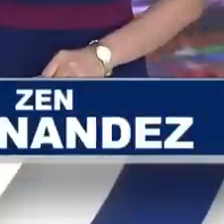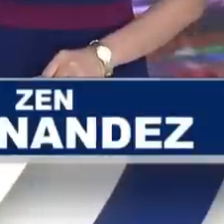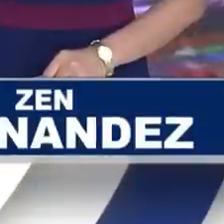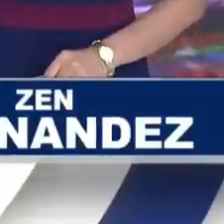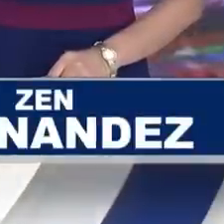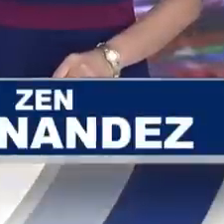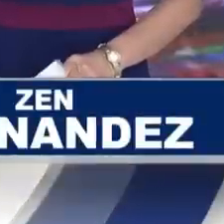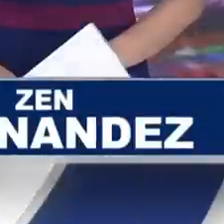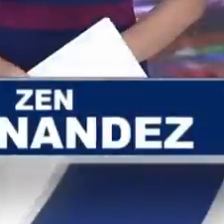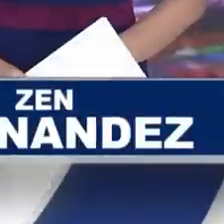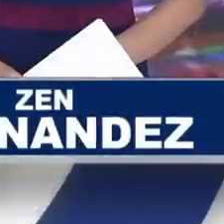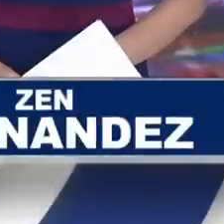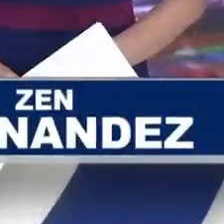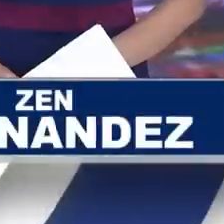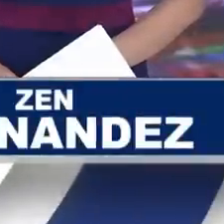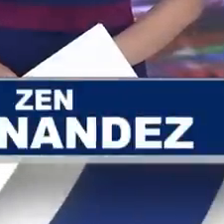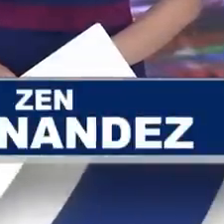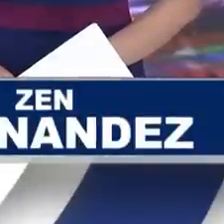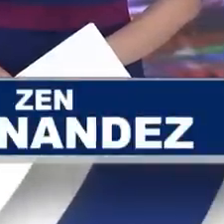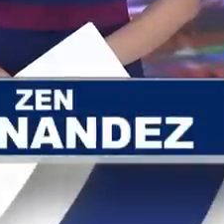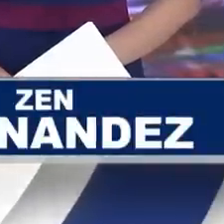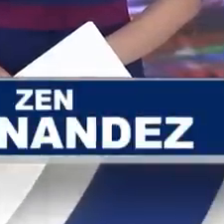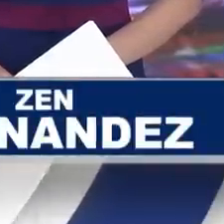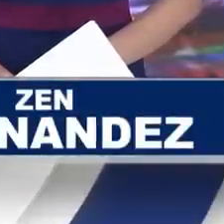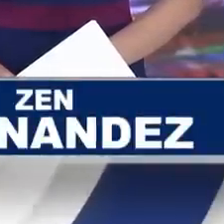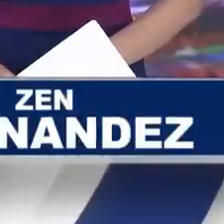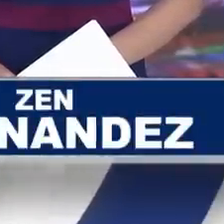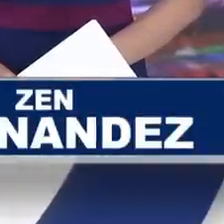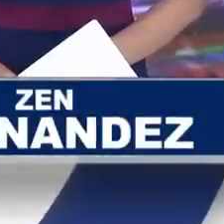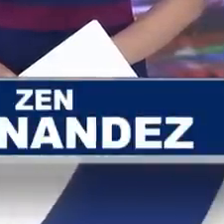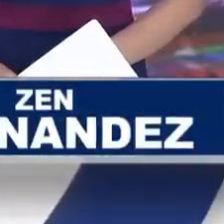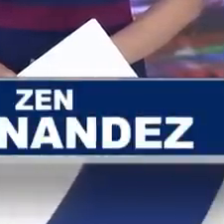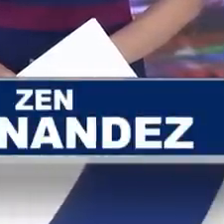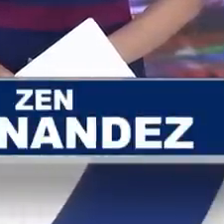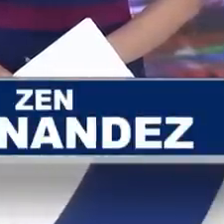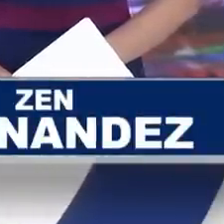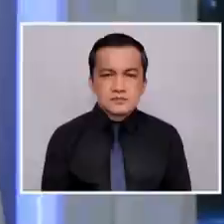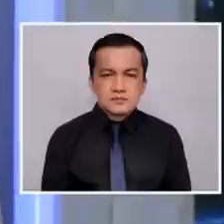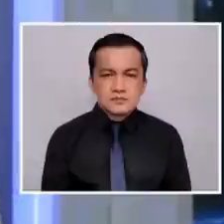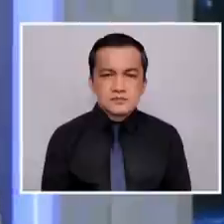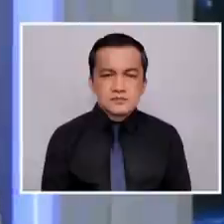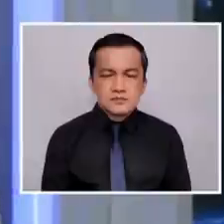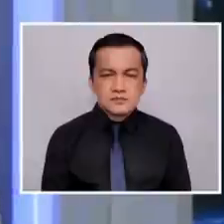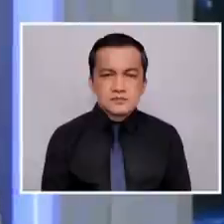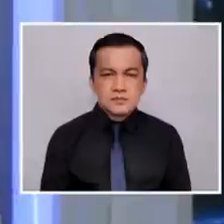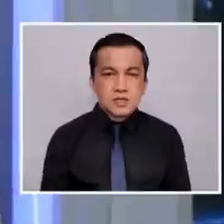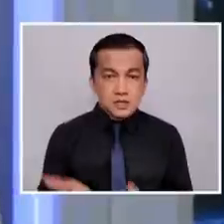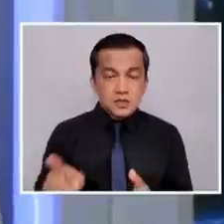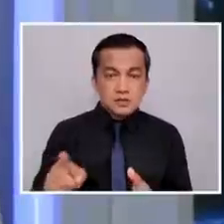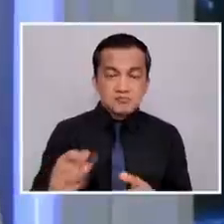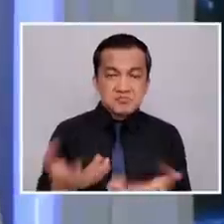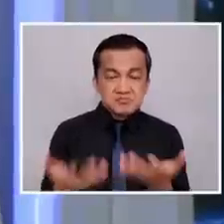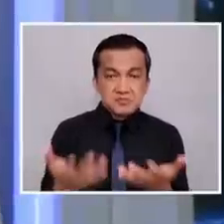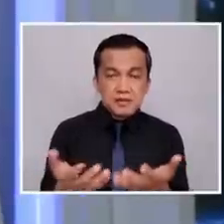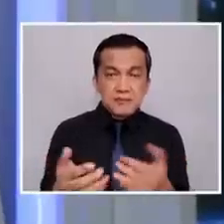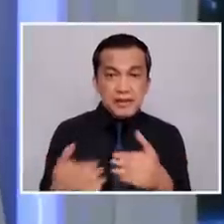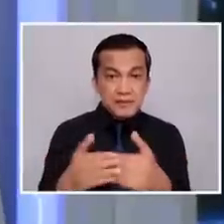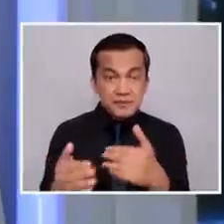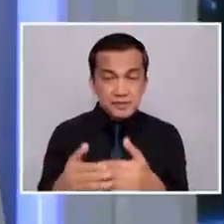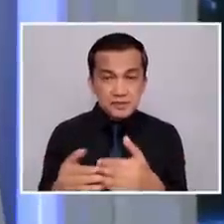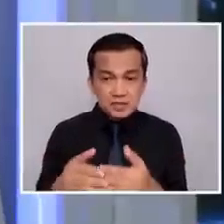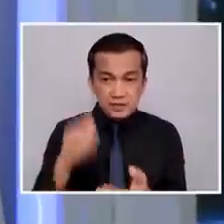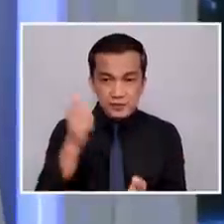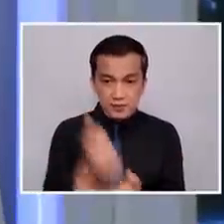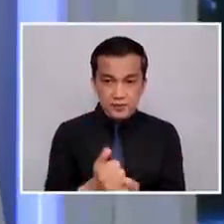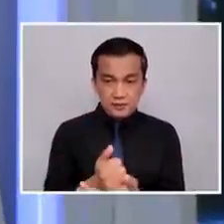Magandang gabi, bayan. Simulan natin ang balitaan sa singil sa tubig. Namumurong aprubahan ng Metropolitan